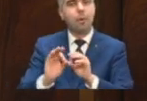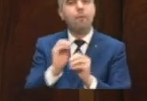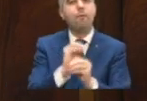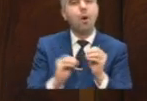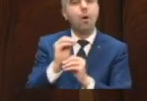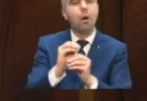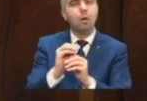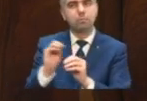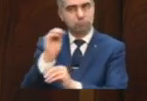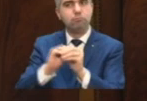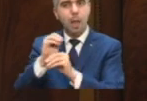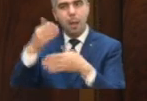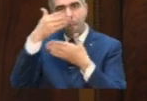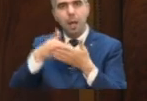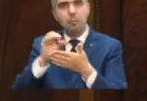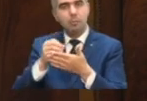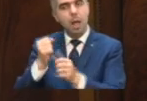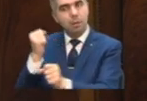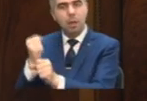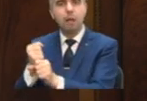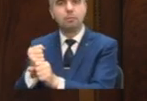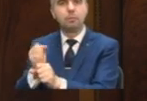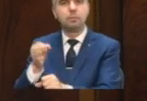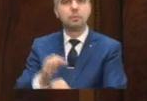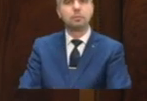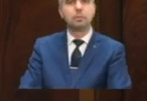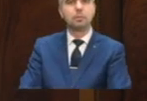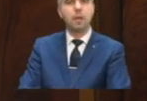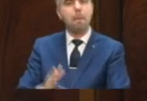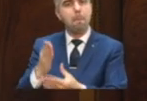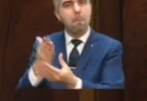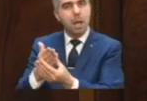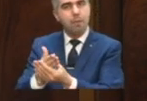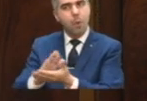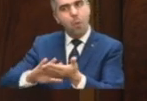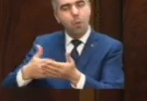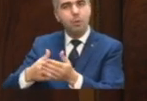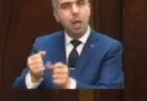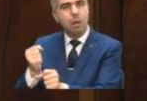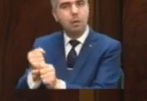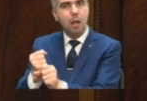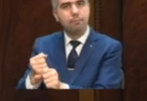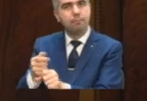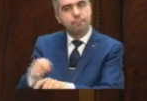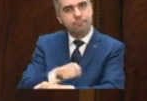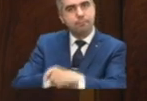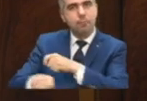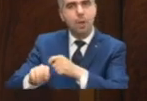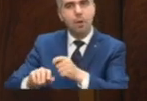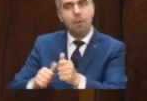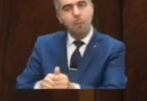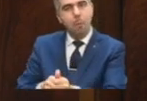ليه، غير نجلسوا نشتغلوا فين ما كان شي ملف، نجلسوا نشتغلوا عليه ونواكبوا هاد الشباب